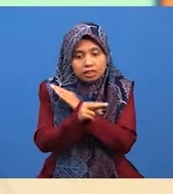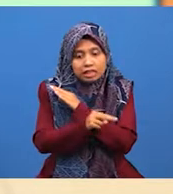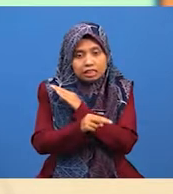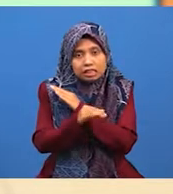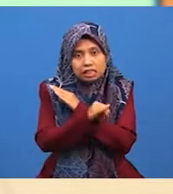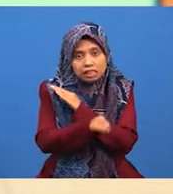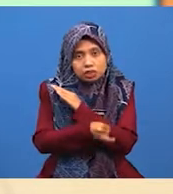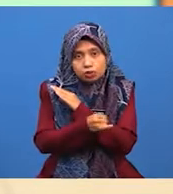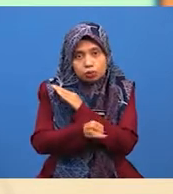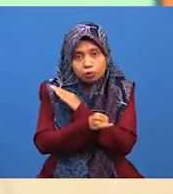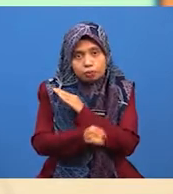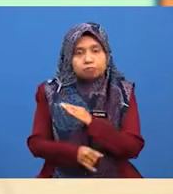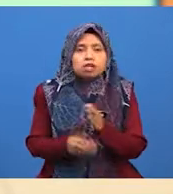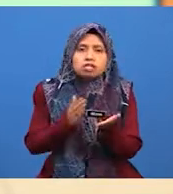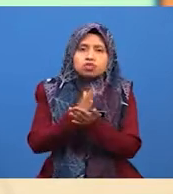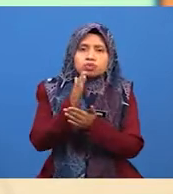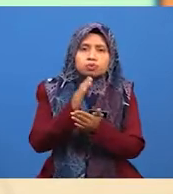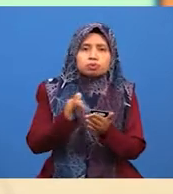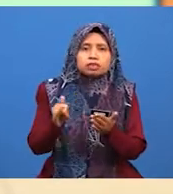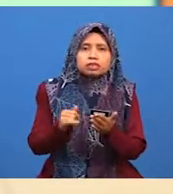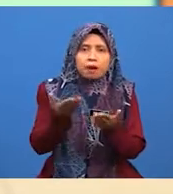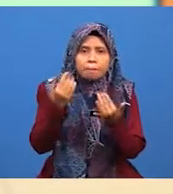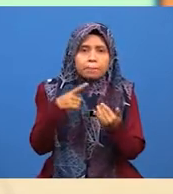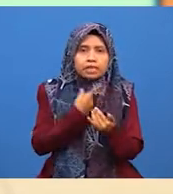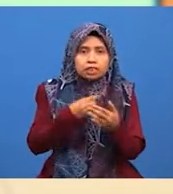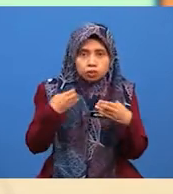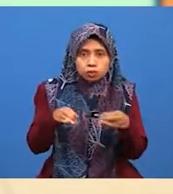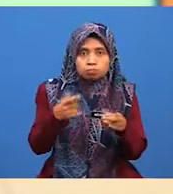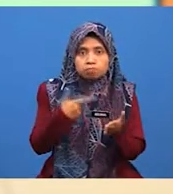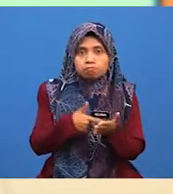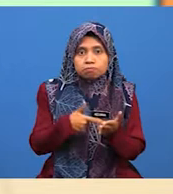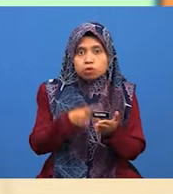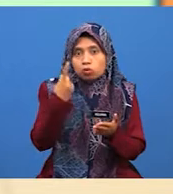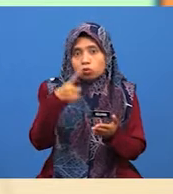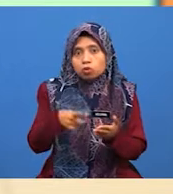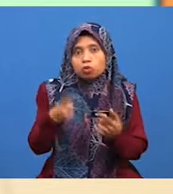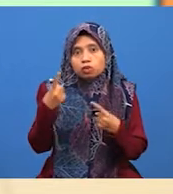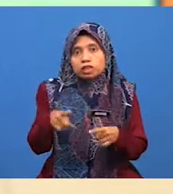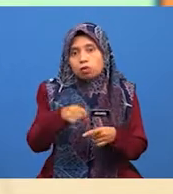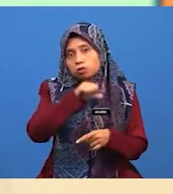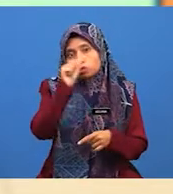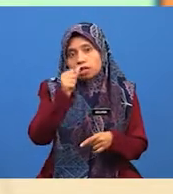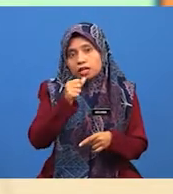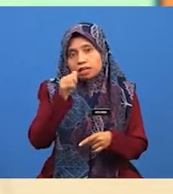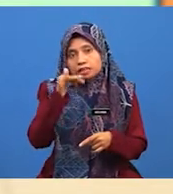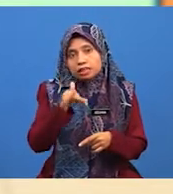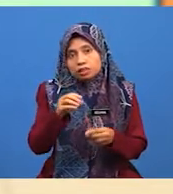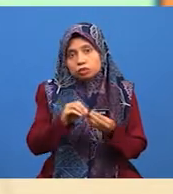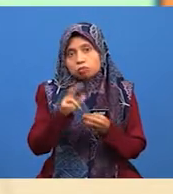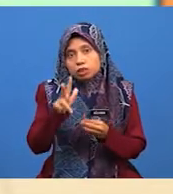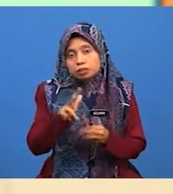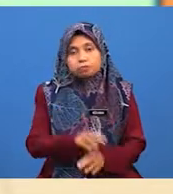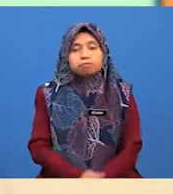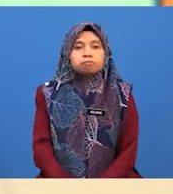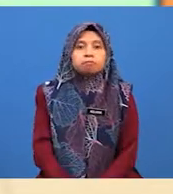Baiklah, seterusnya mari kita cuba lagi untuk menjawab soalan yang ketiga